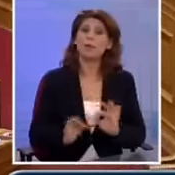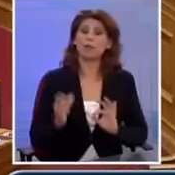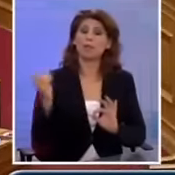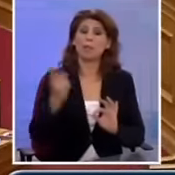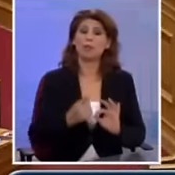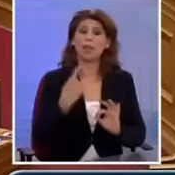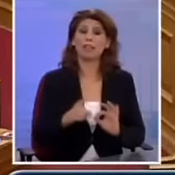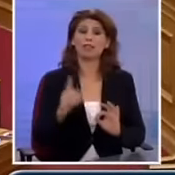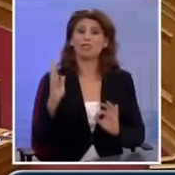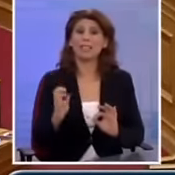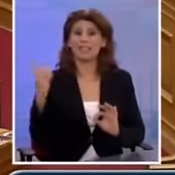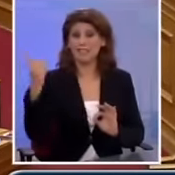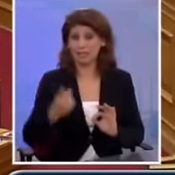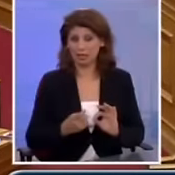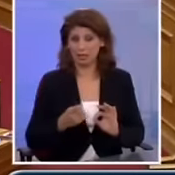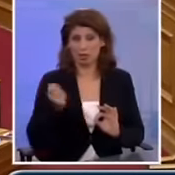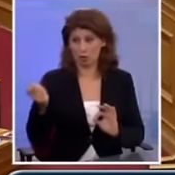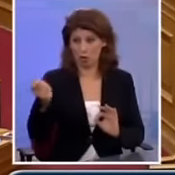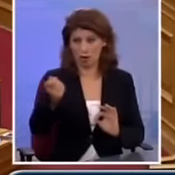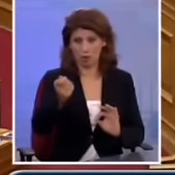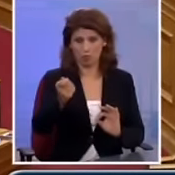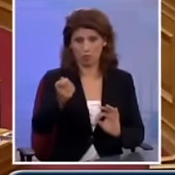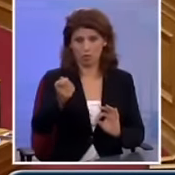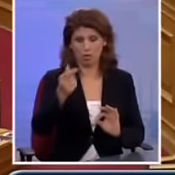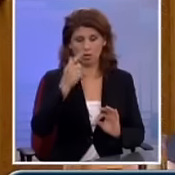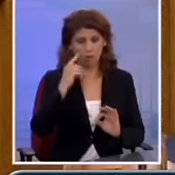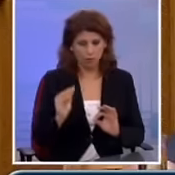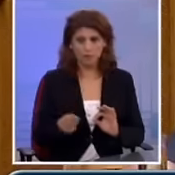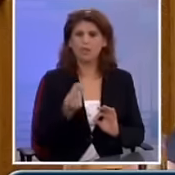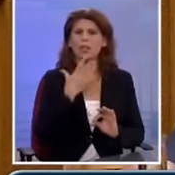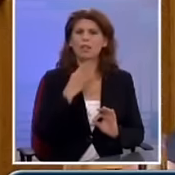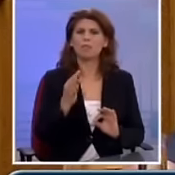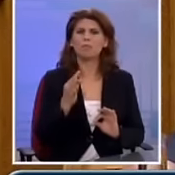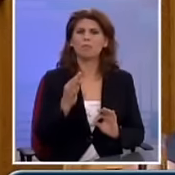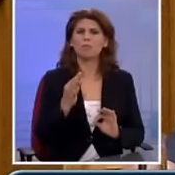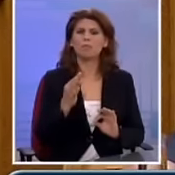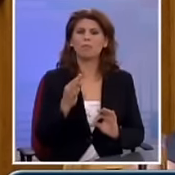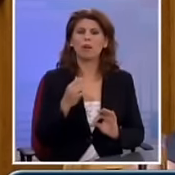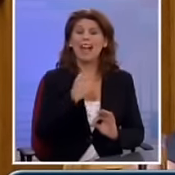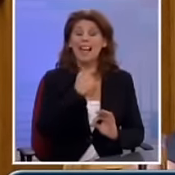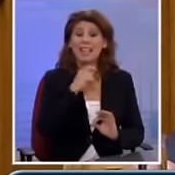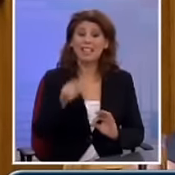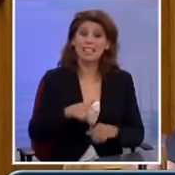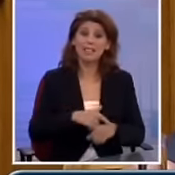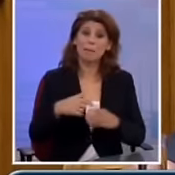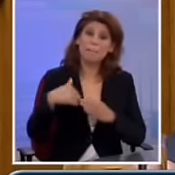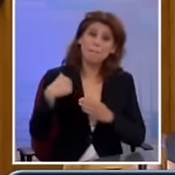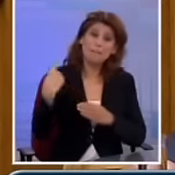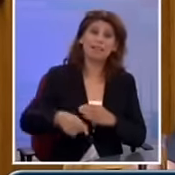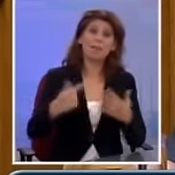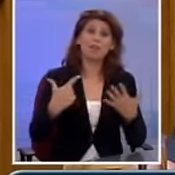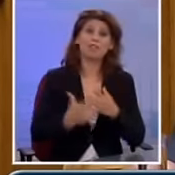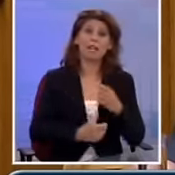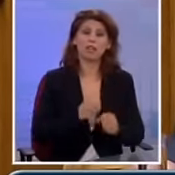ποσοστό 140% για το χρέος, θα εμφανιζόταν λοιπόν ως αδύρυτη ανάγκη τότε, μετά από 7 χρόνια,